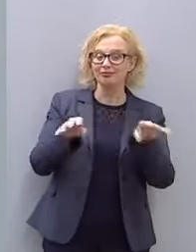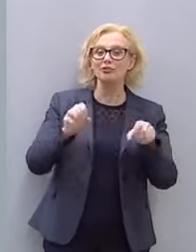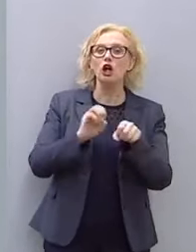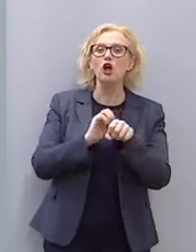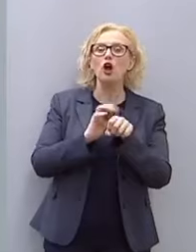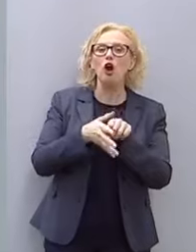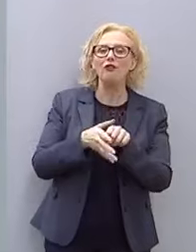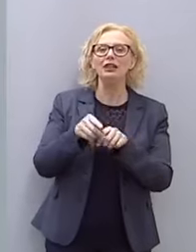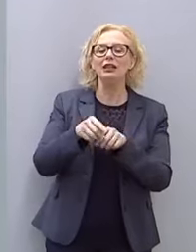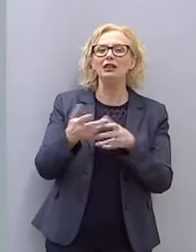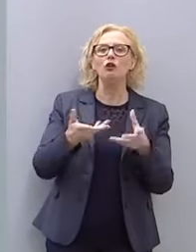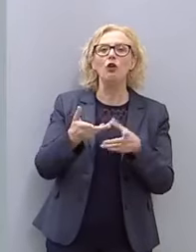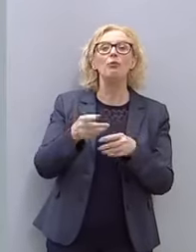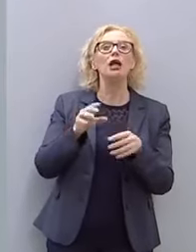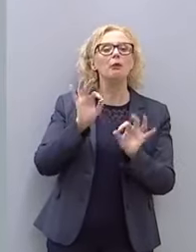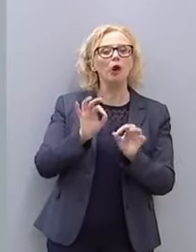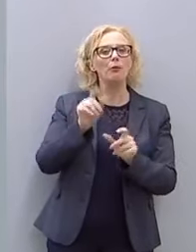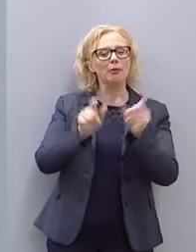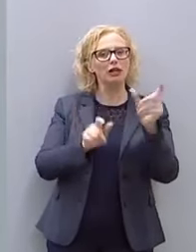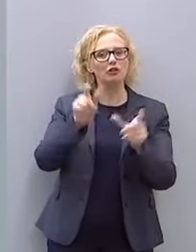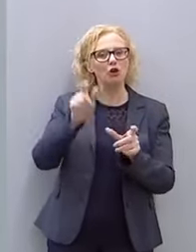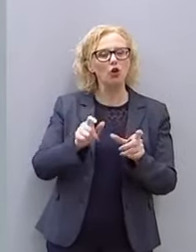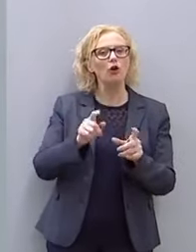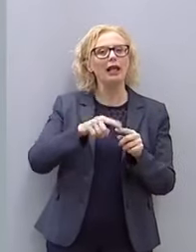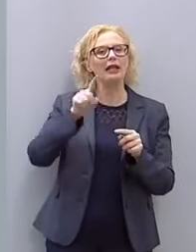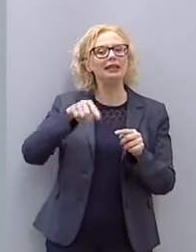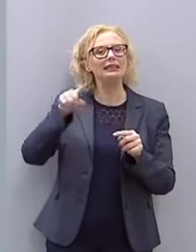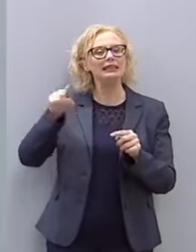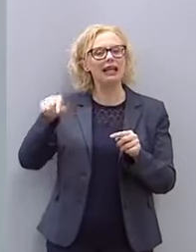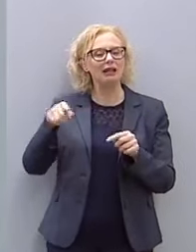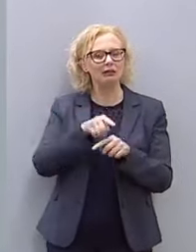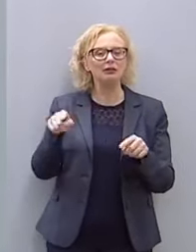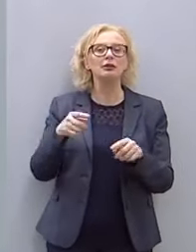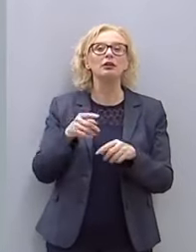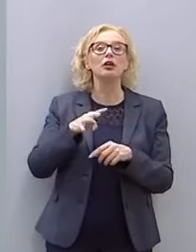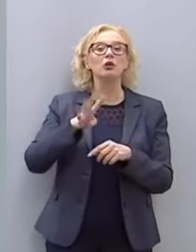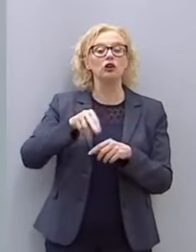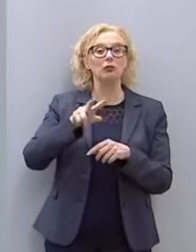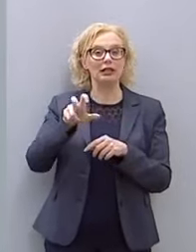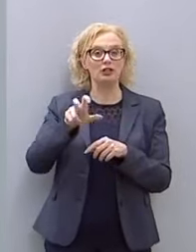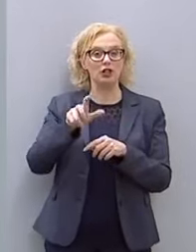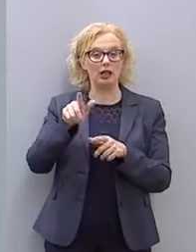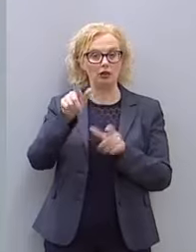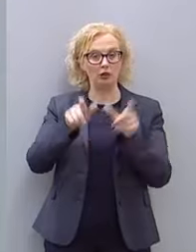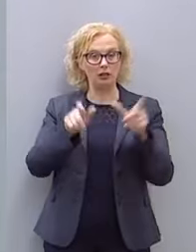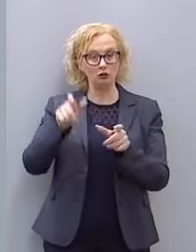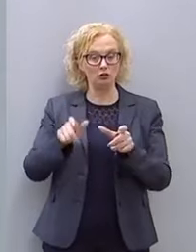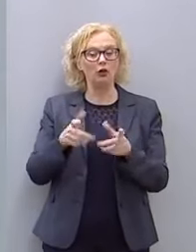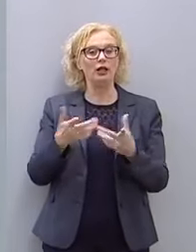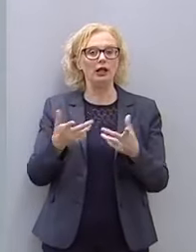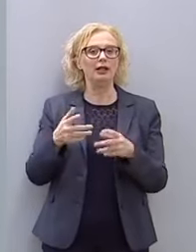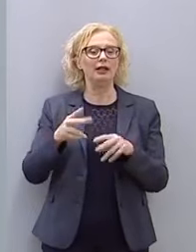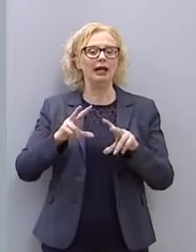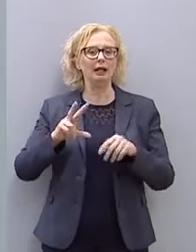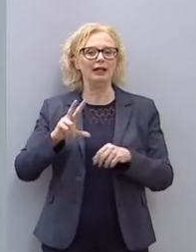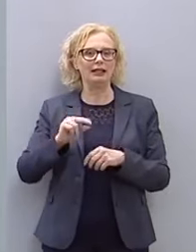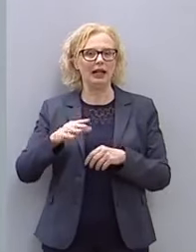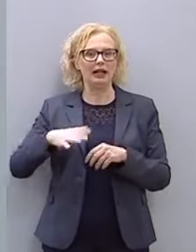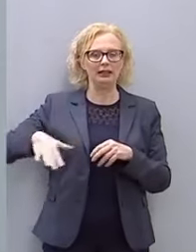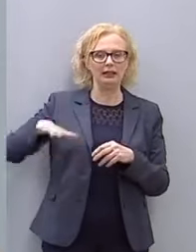campione di soggetti il campione istat per la provincia di trento si compone di 4.384 persone residenti in